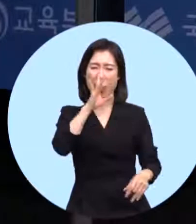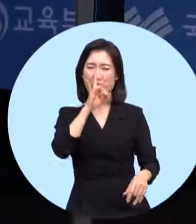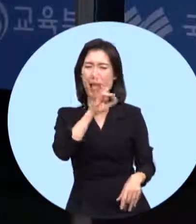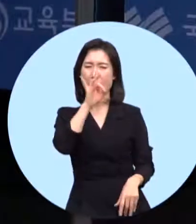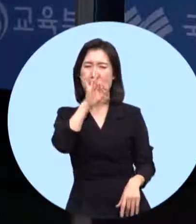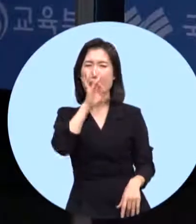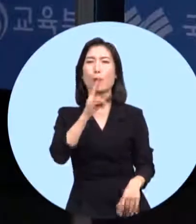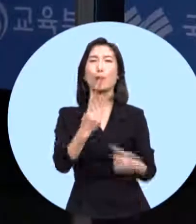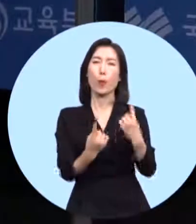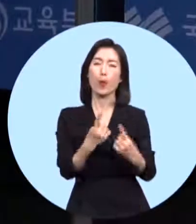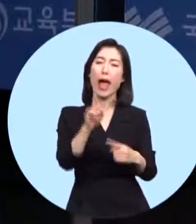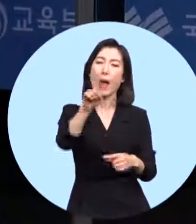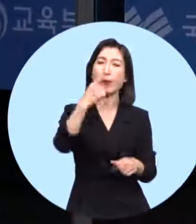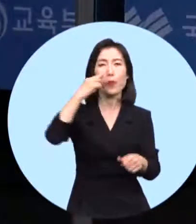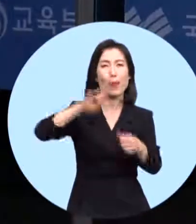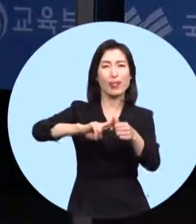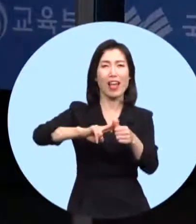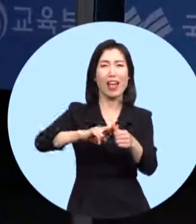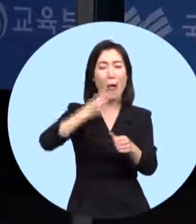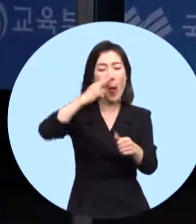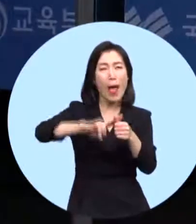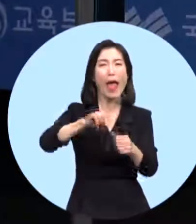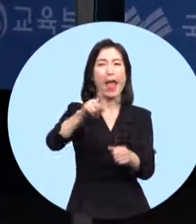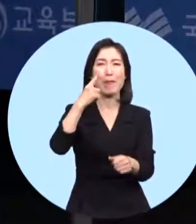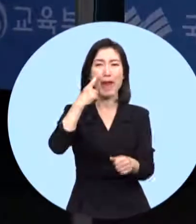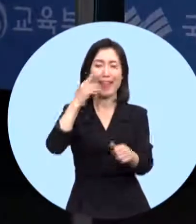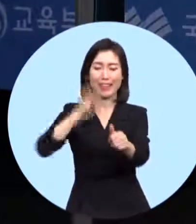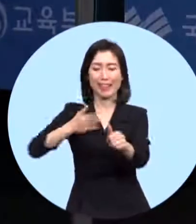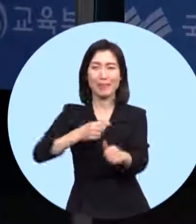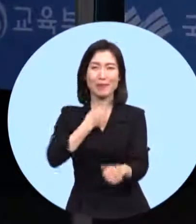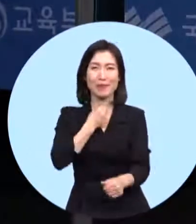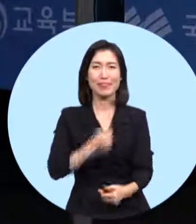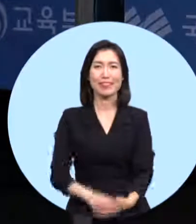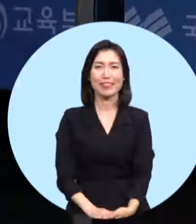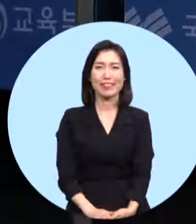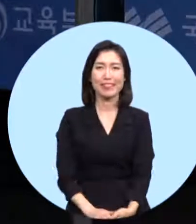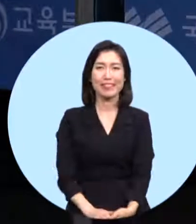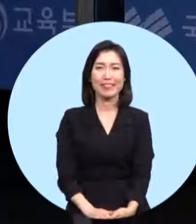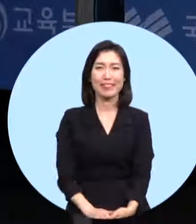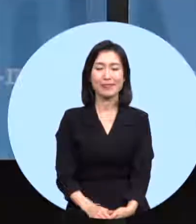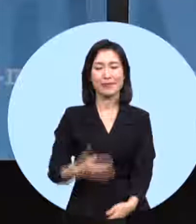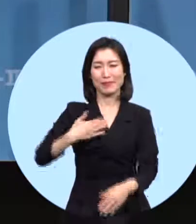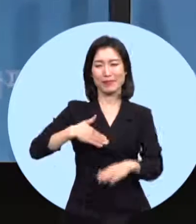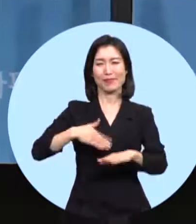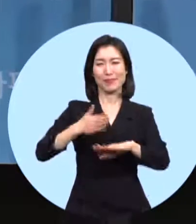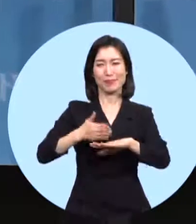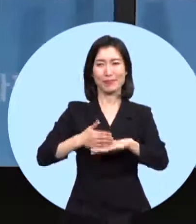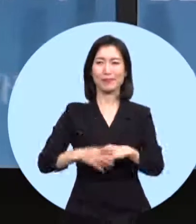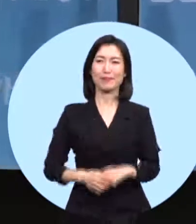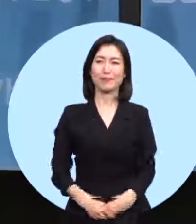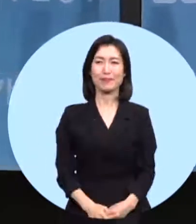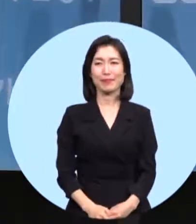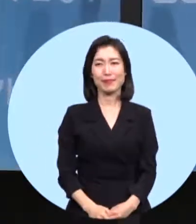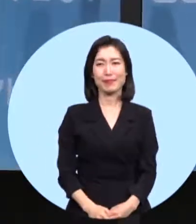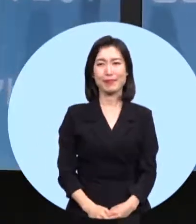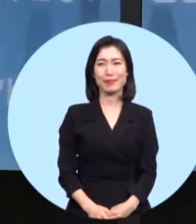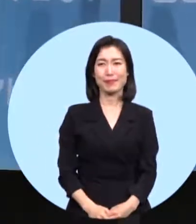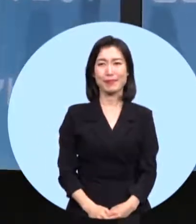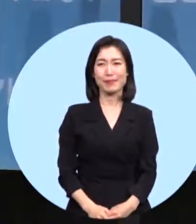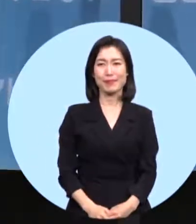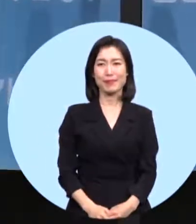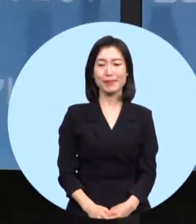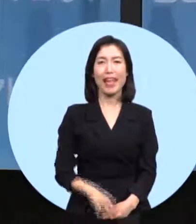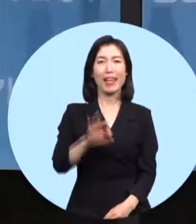시도를 해보시라 어떤 방법으로든 그렇게 말씀을 드리고 싶습니다. 예, 감사합니다. 우리